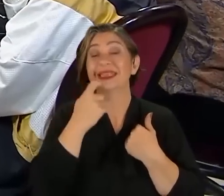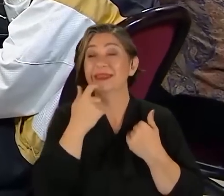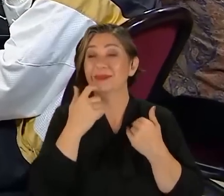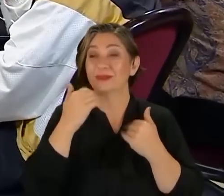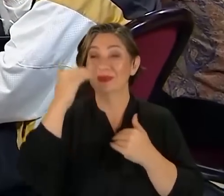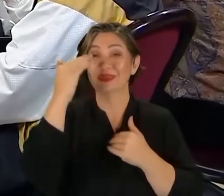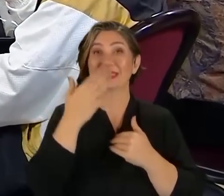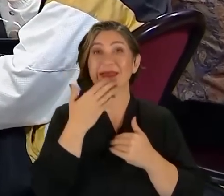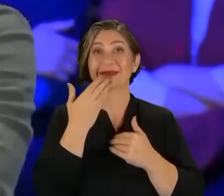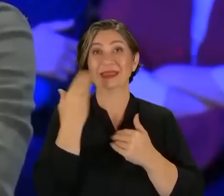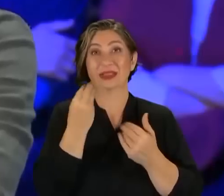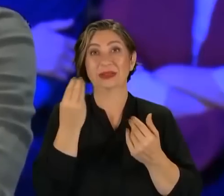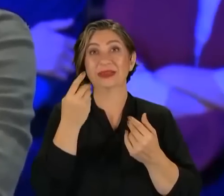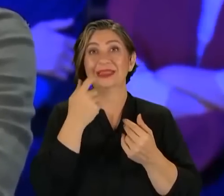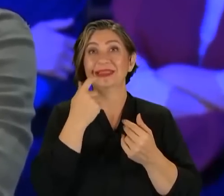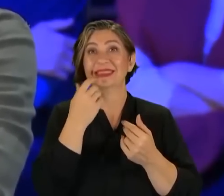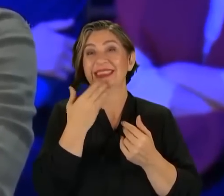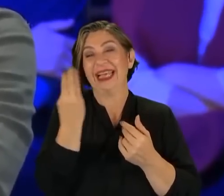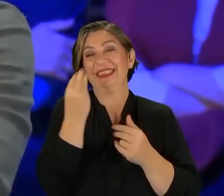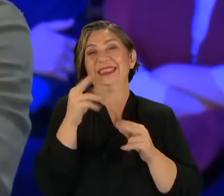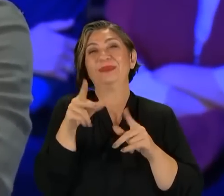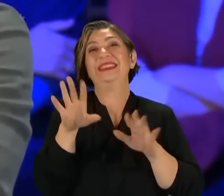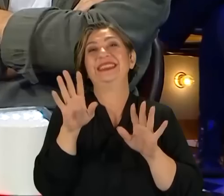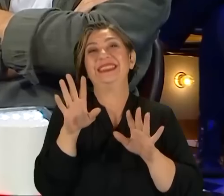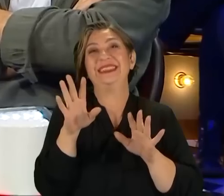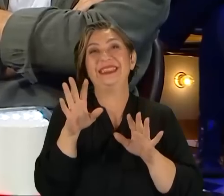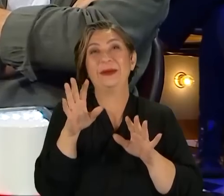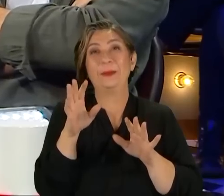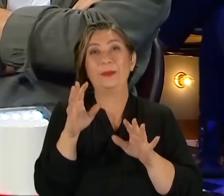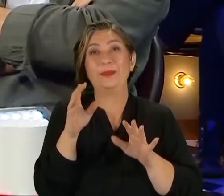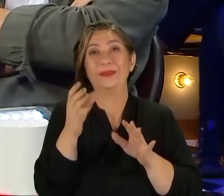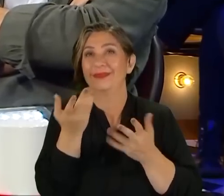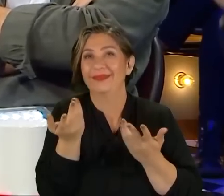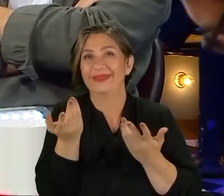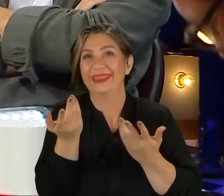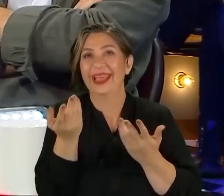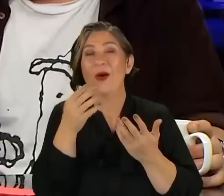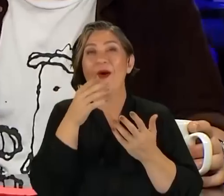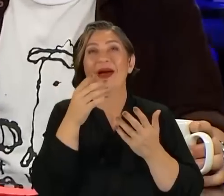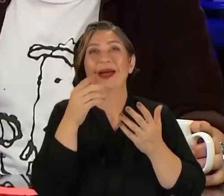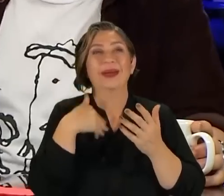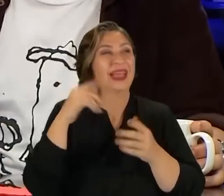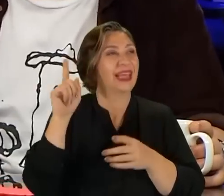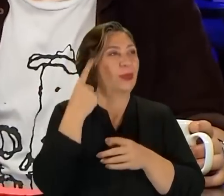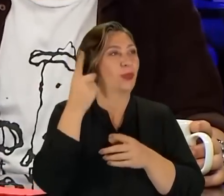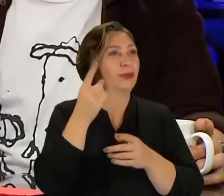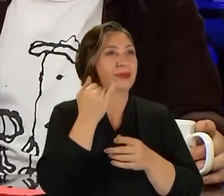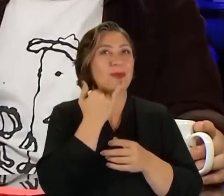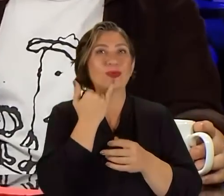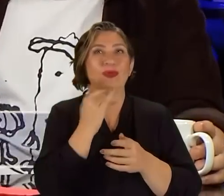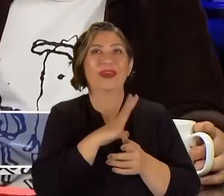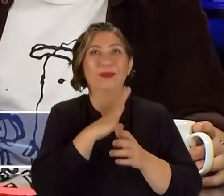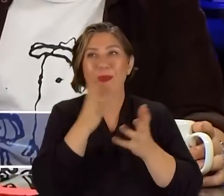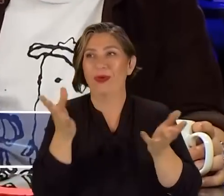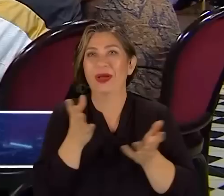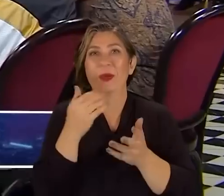boy bandlerinden biriyiz aslında. Sadece yaşımız biraz geçti. Boy band olmadı yani. Diyemeyiz ya. İşte öyleydi. İlk defa böyle bir konuşturum işte. Var. Boy